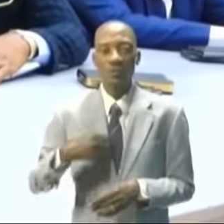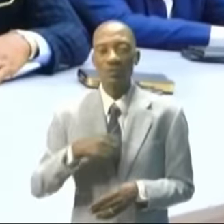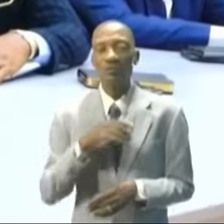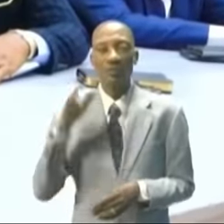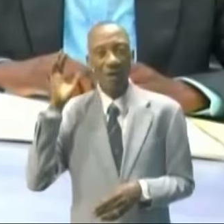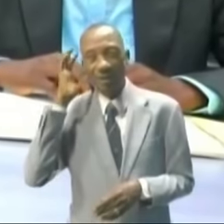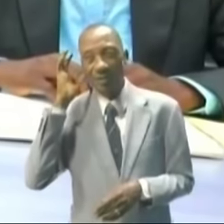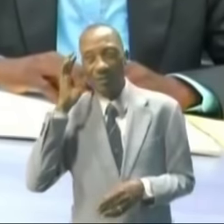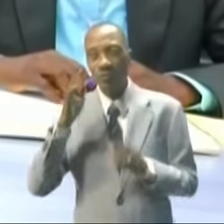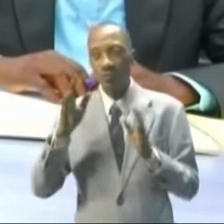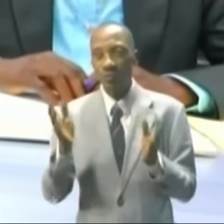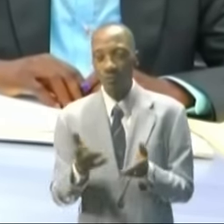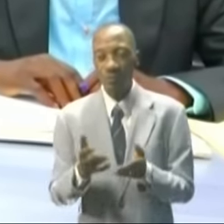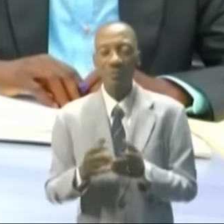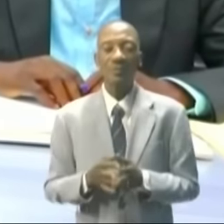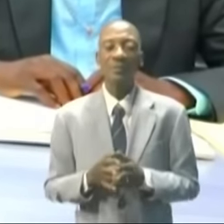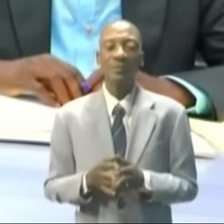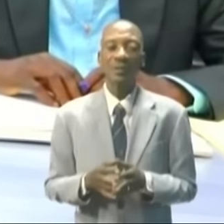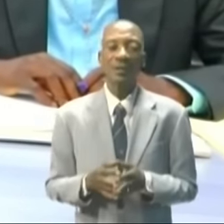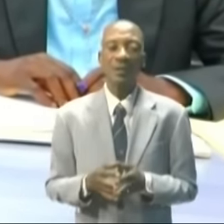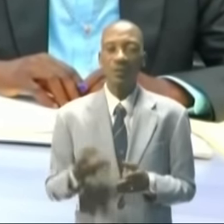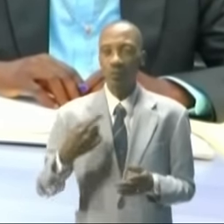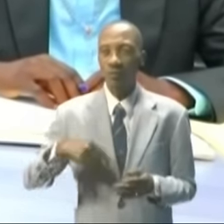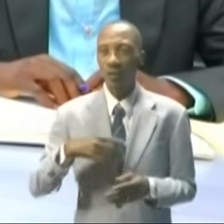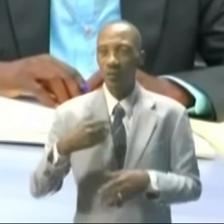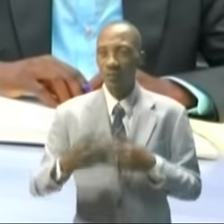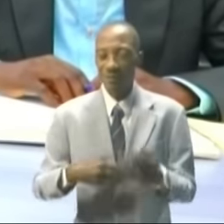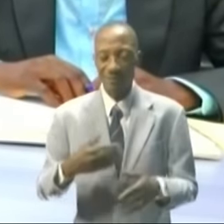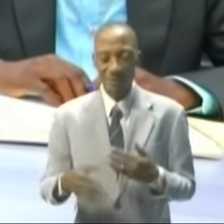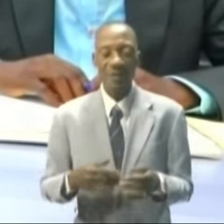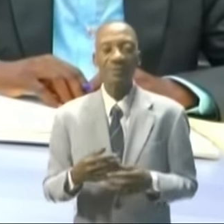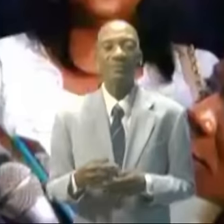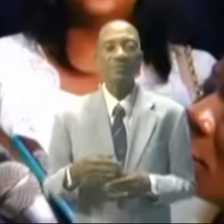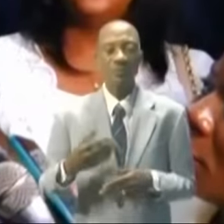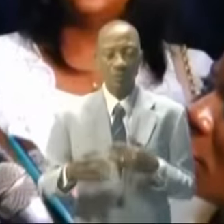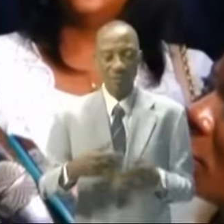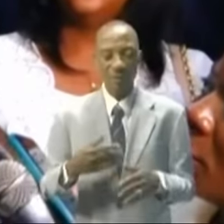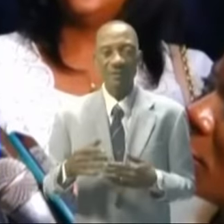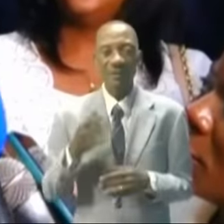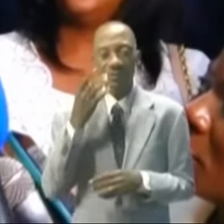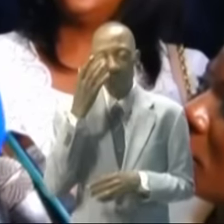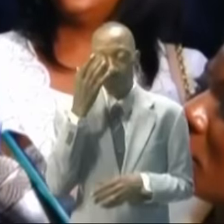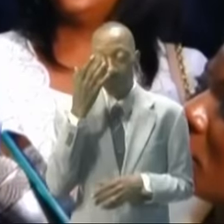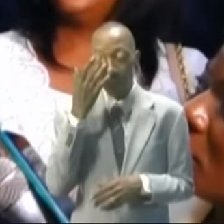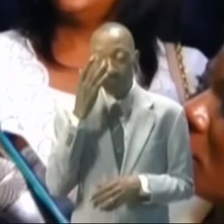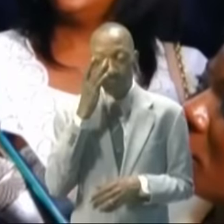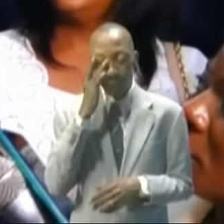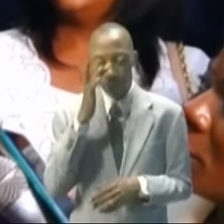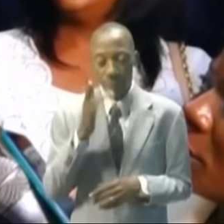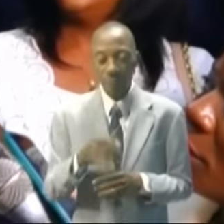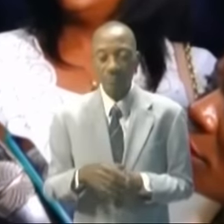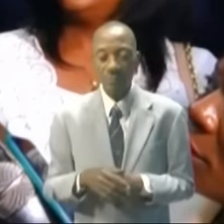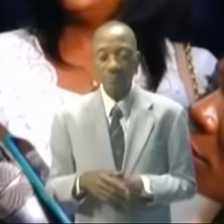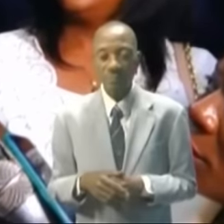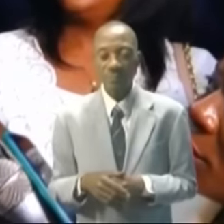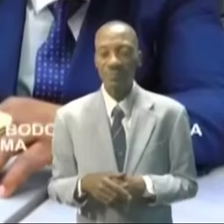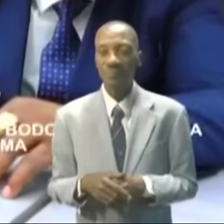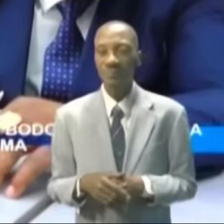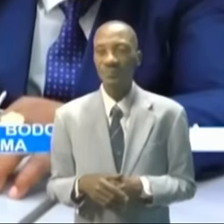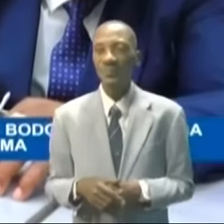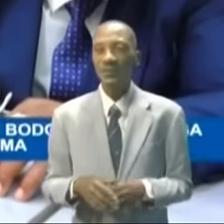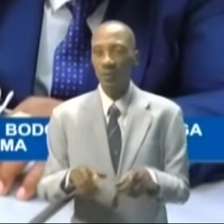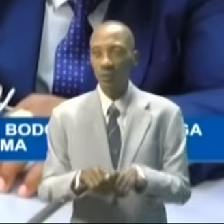merci à tous les honorables députés qui continuent à nous faire confiance et qui, par leur démarche, sont